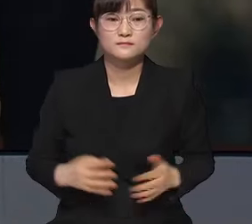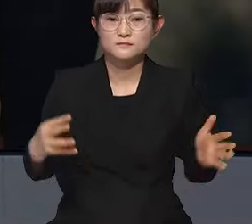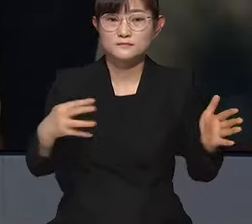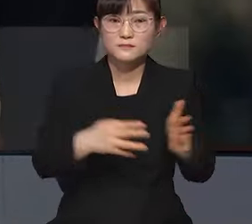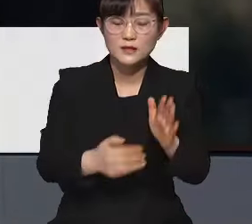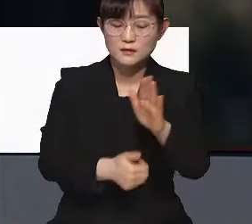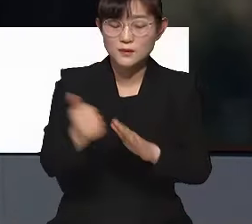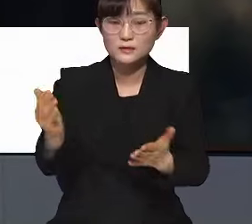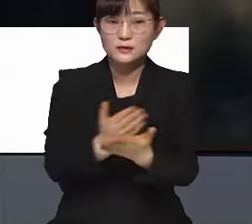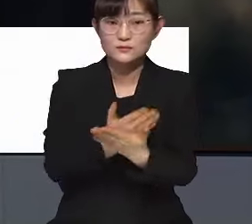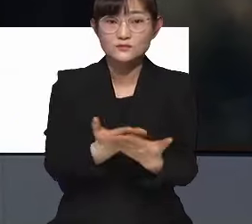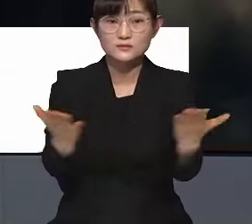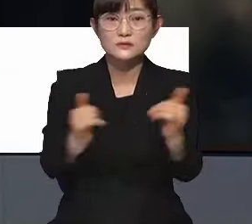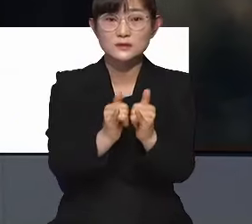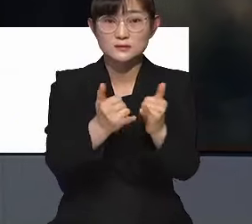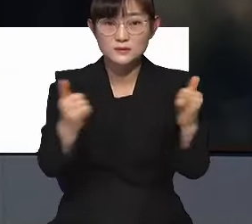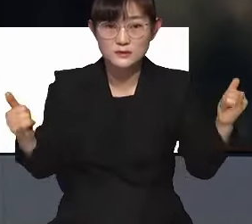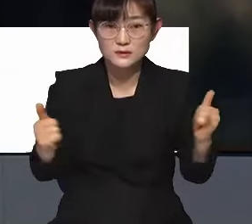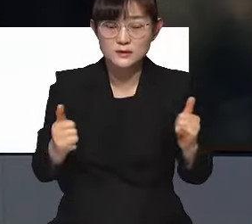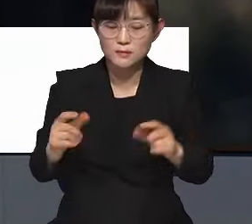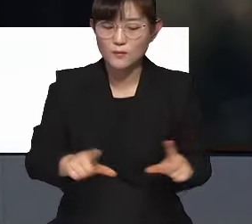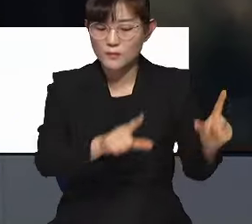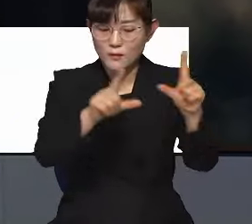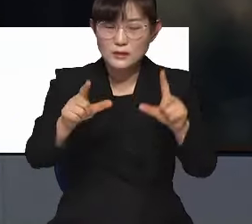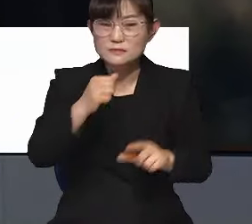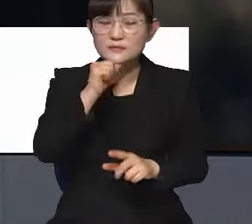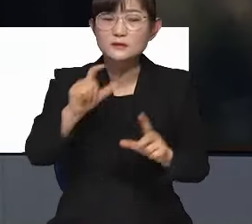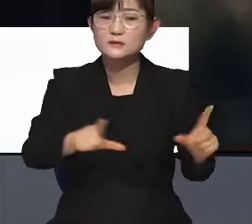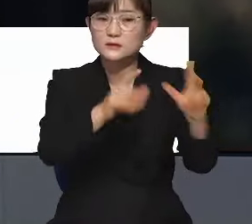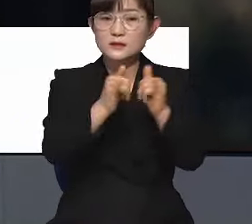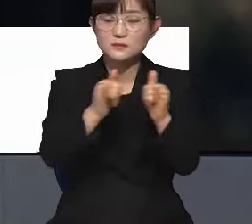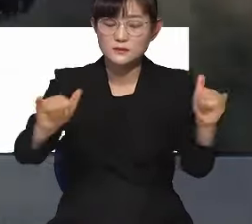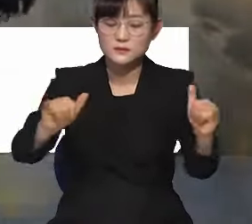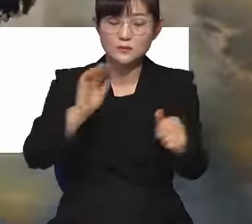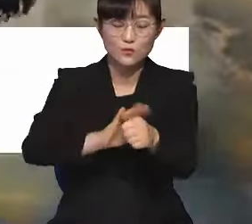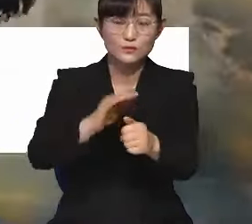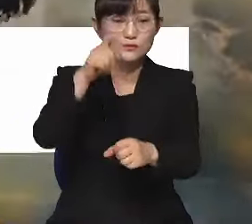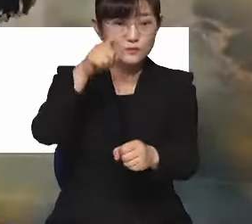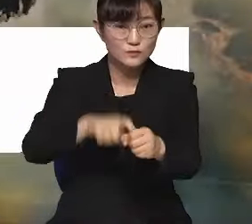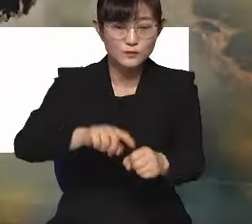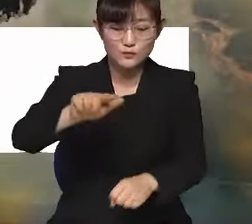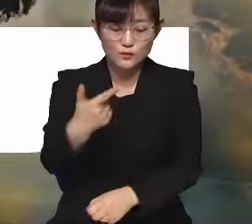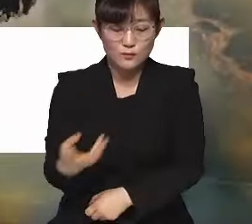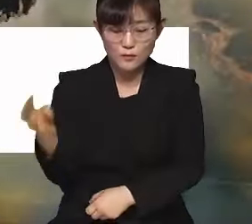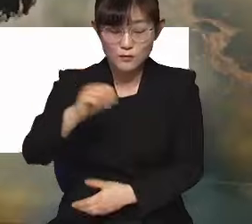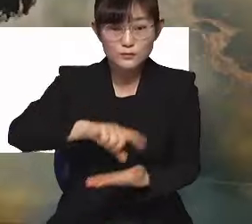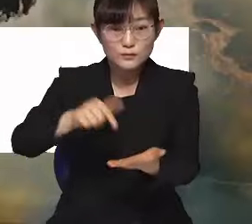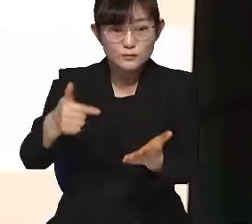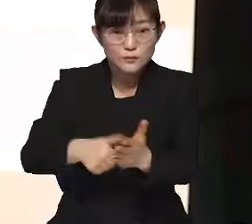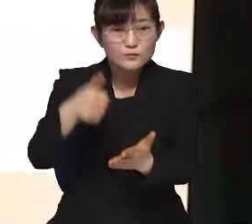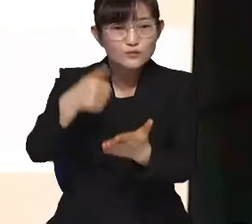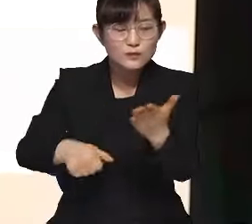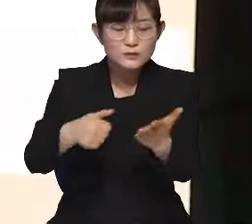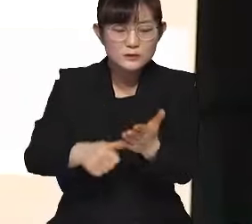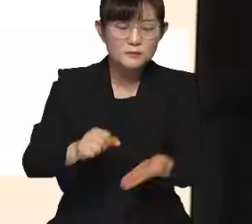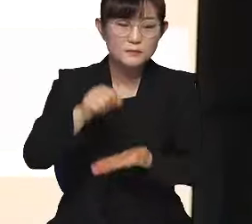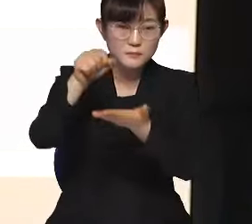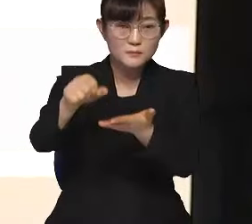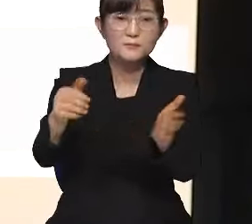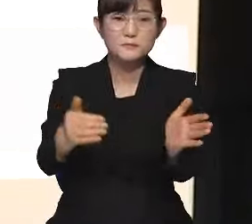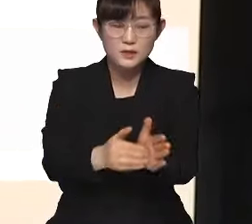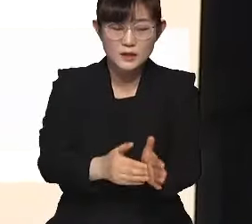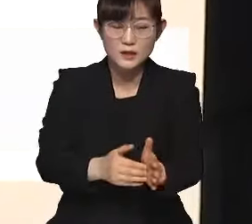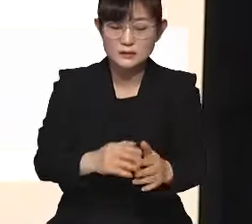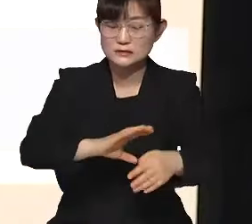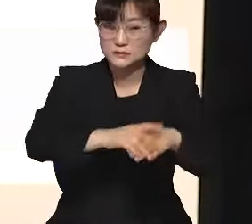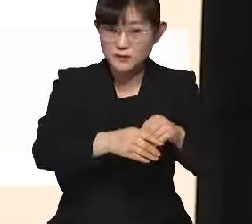사단법인 희망을 나누는 사람들이 취약계층 지원을 위해 6억 원 상당의 생활용품을 전남도에 기탁했습니다.